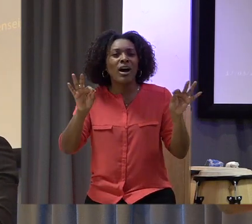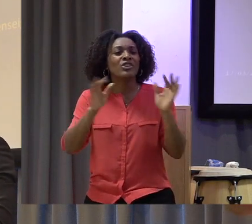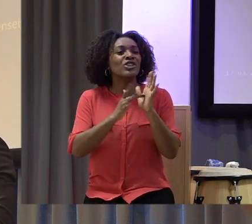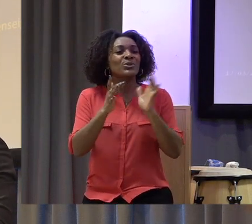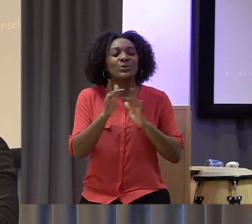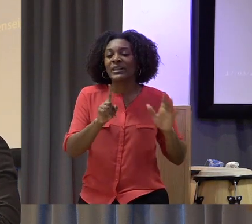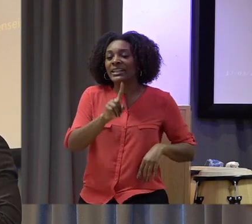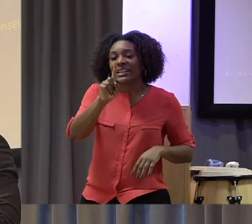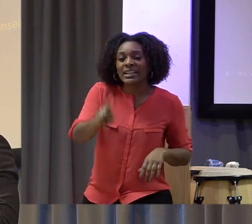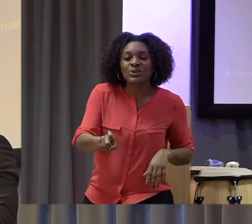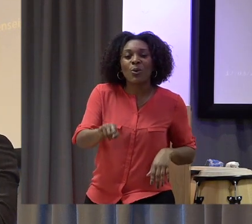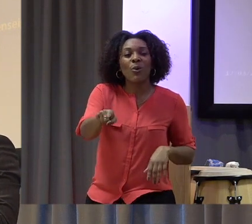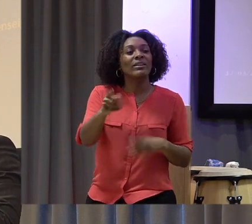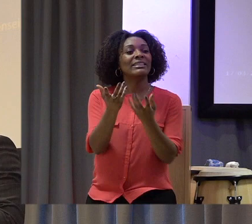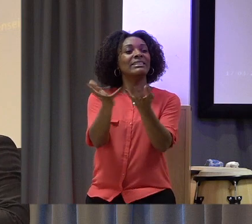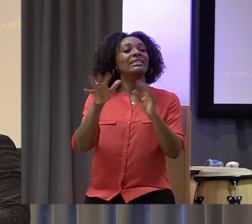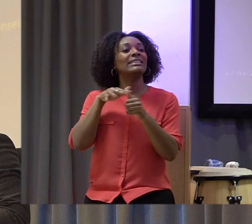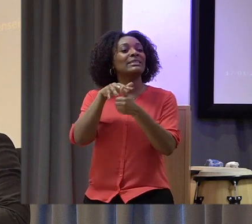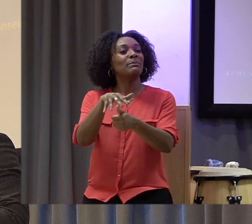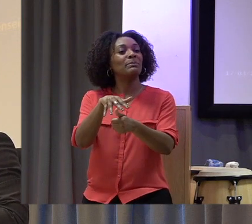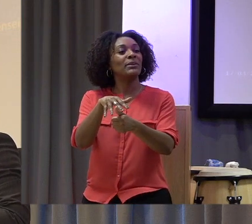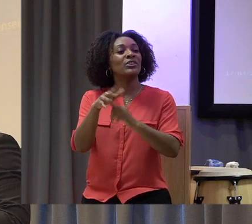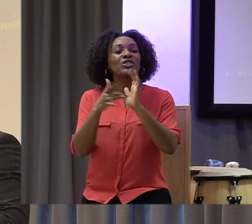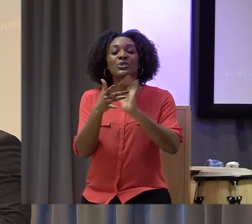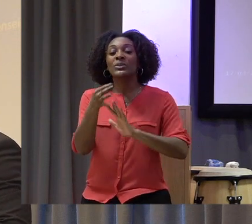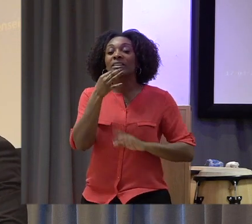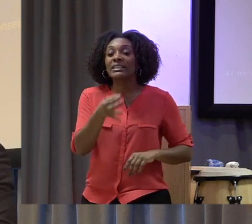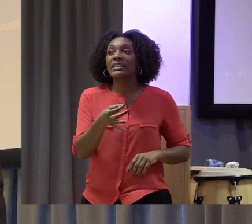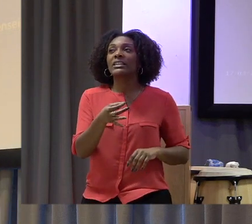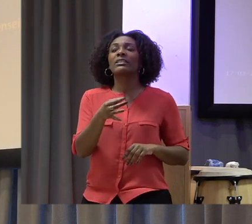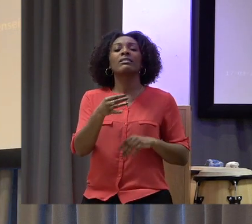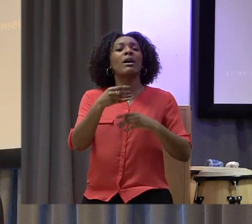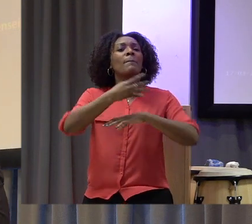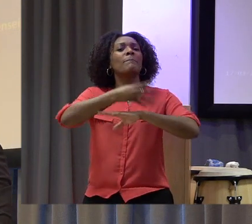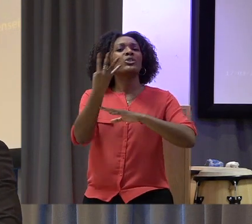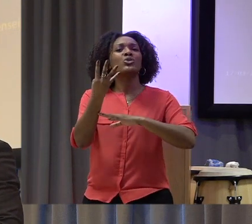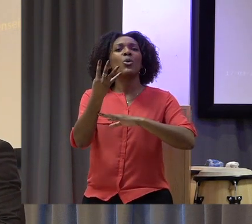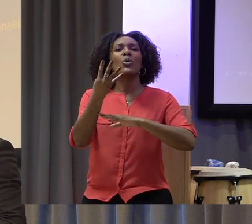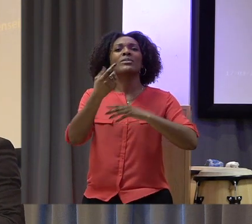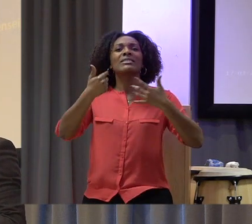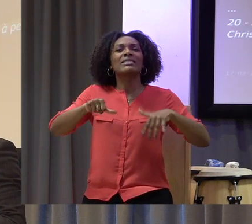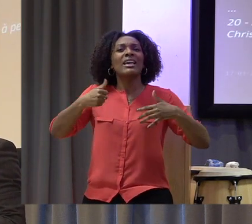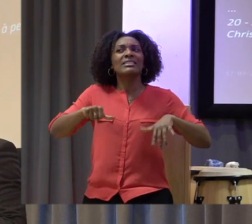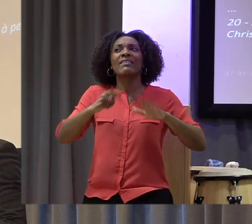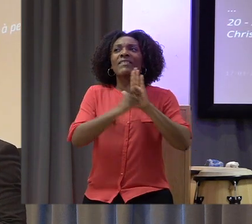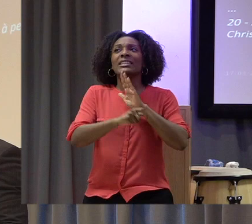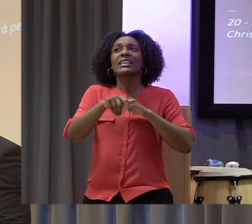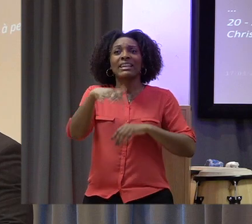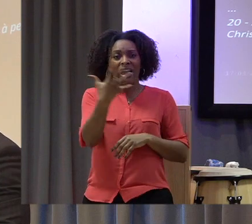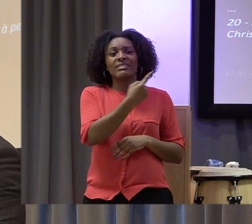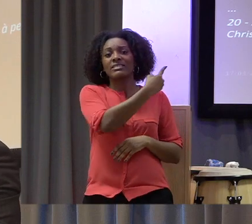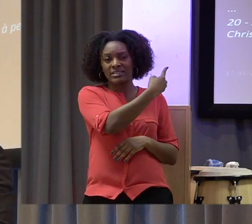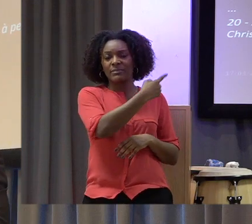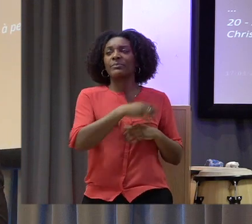la question à ses disciples. C'est dans l'évangile de Matthieu au chapitre 16, verset 15.